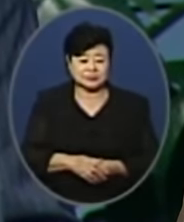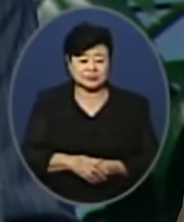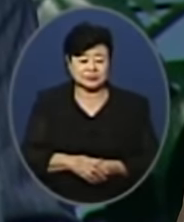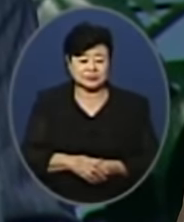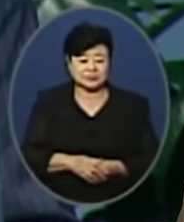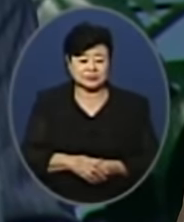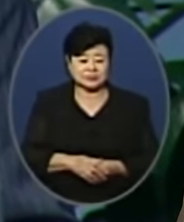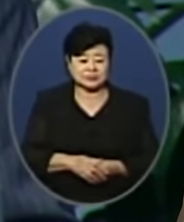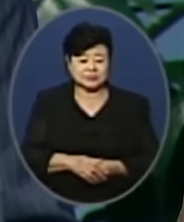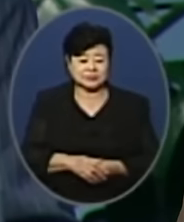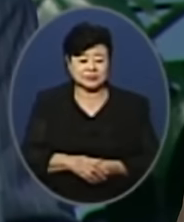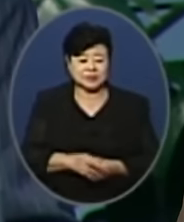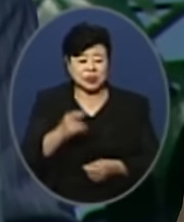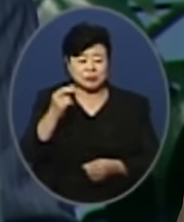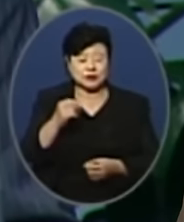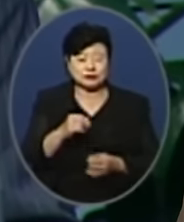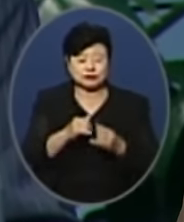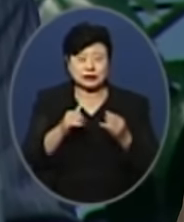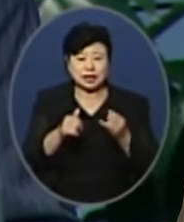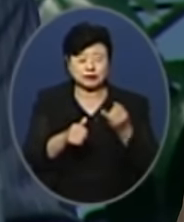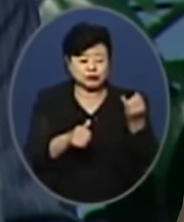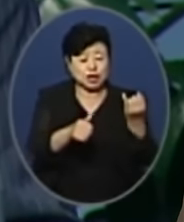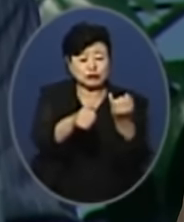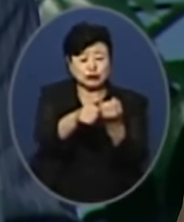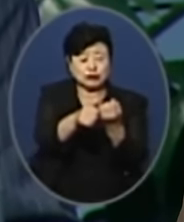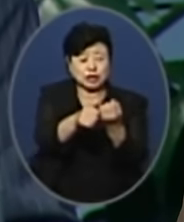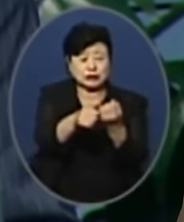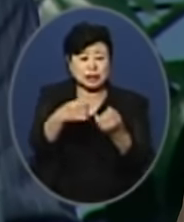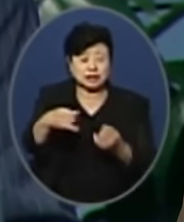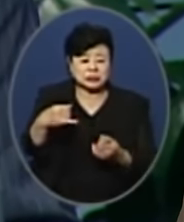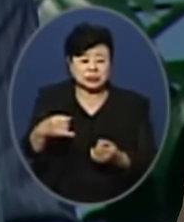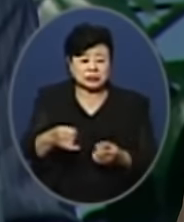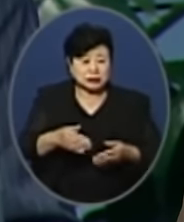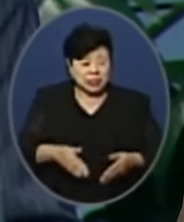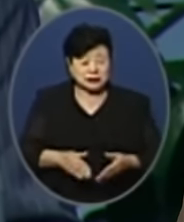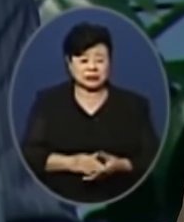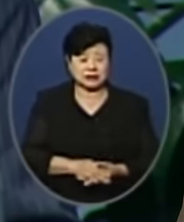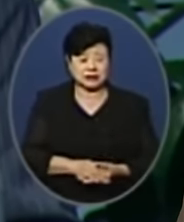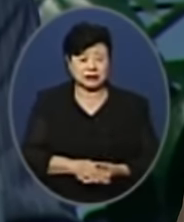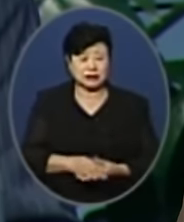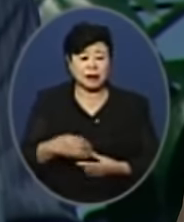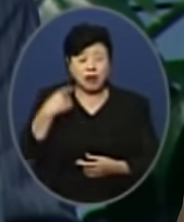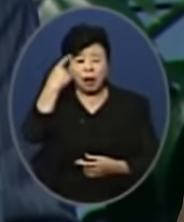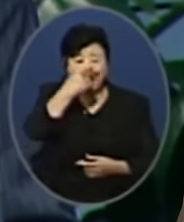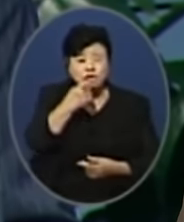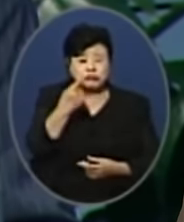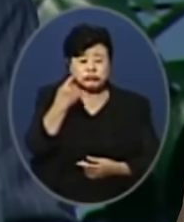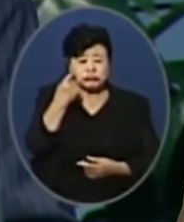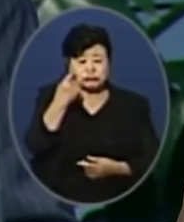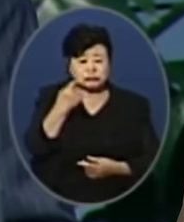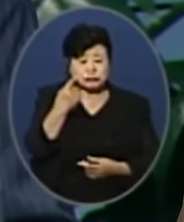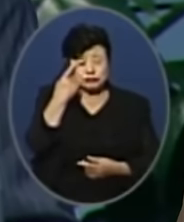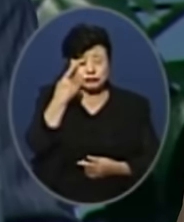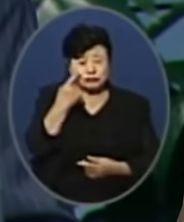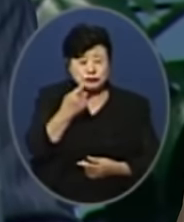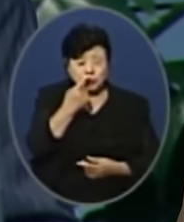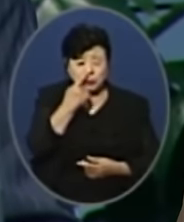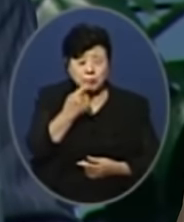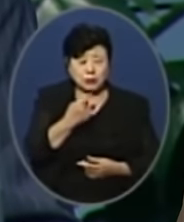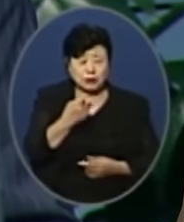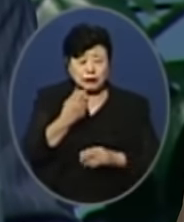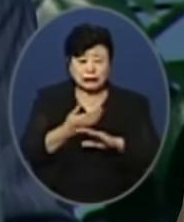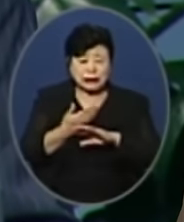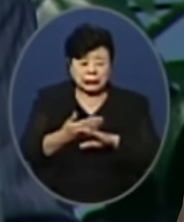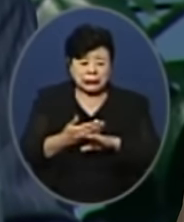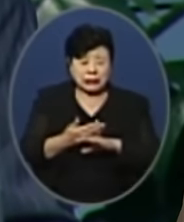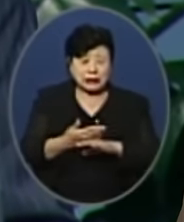있는 여인을 데리고 살았기 때문에 자녀들을 낳았는데 다 미국 사람같이 됐어요.